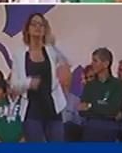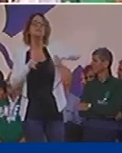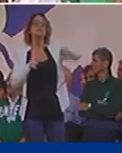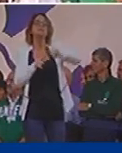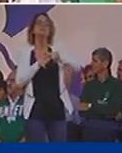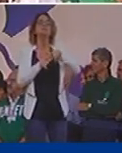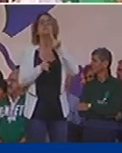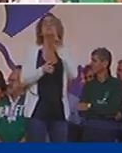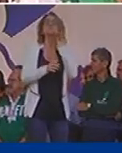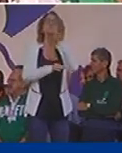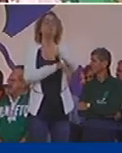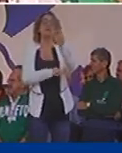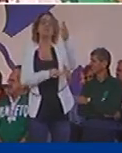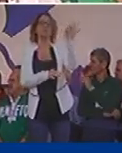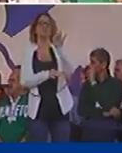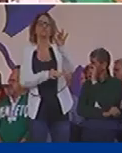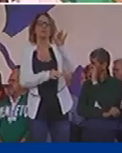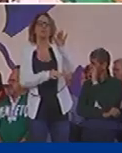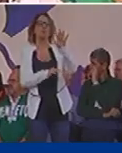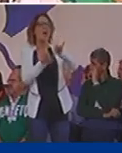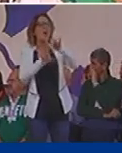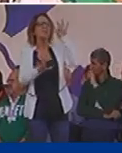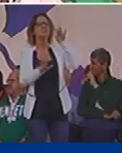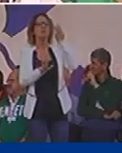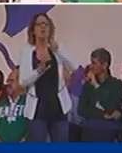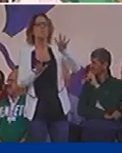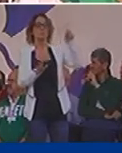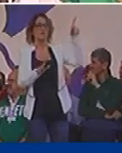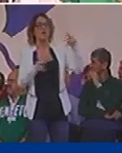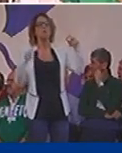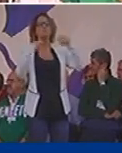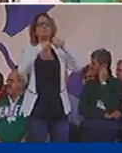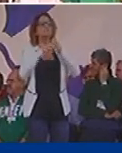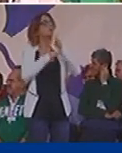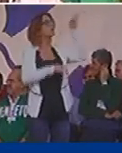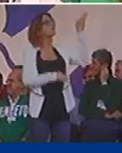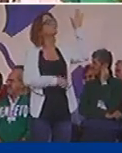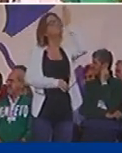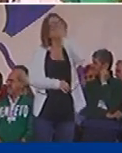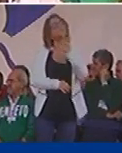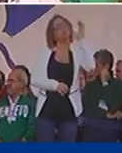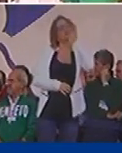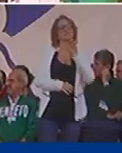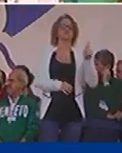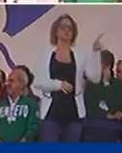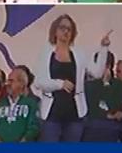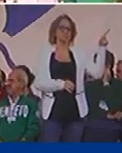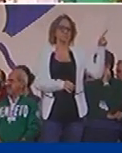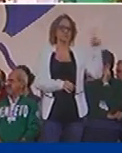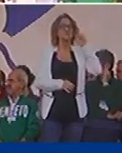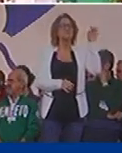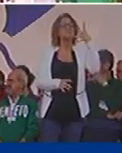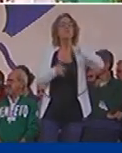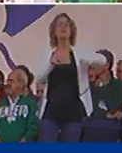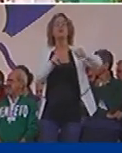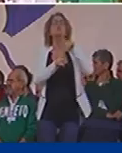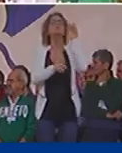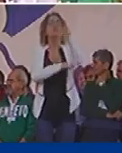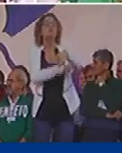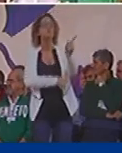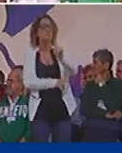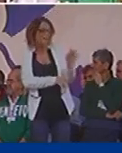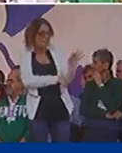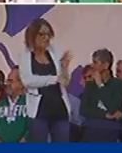il 4% alle elezioni europee, noi a Bruxelles ci andavamo da visitatori turistici. se non avessimo superato quella